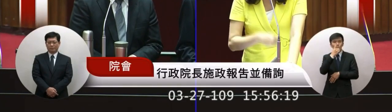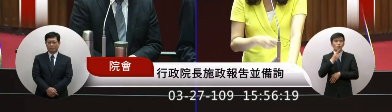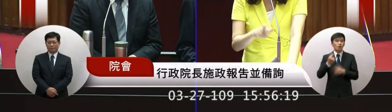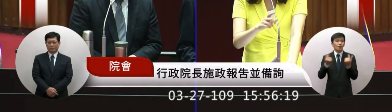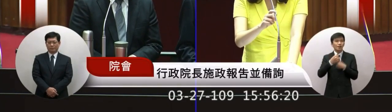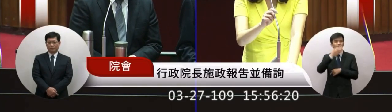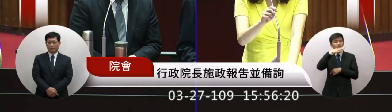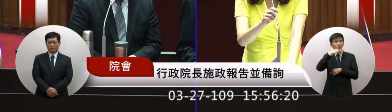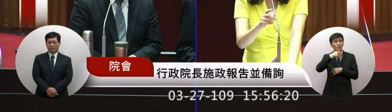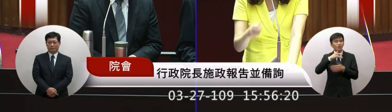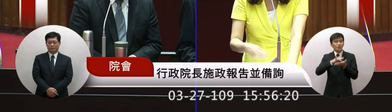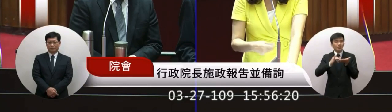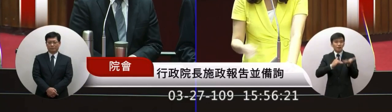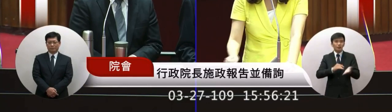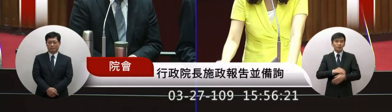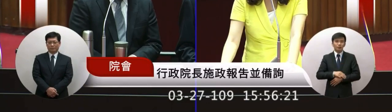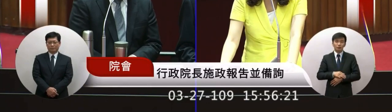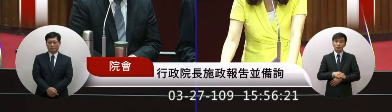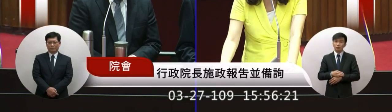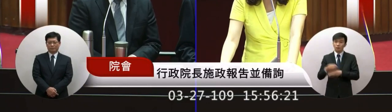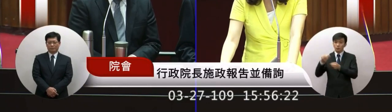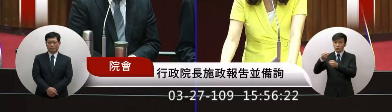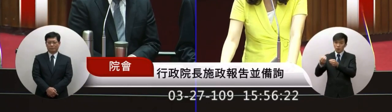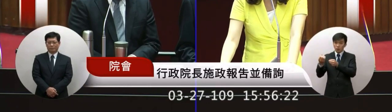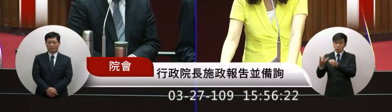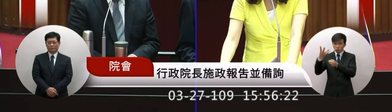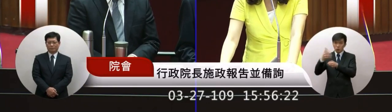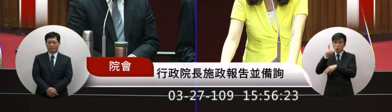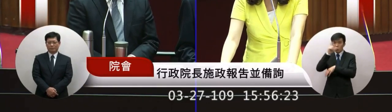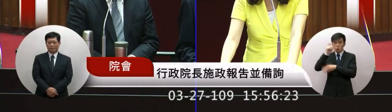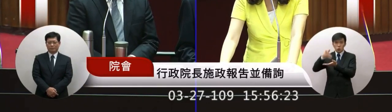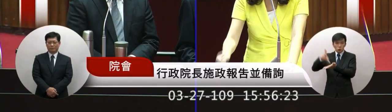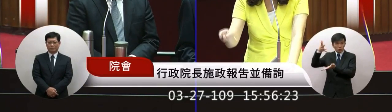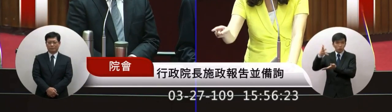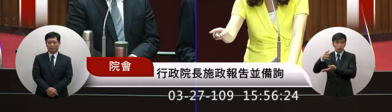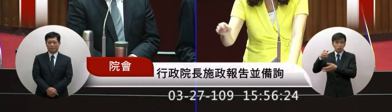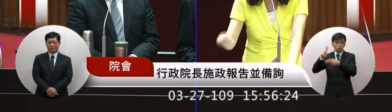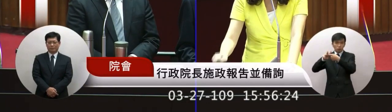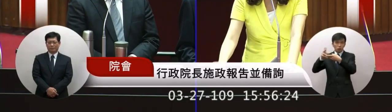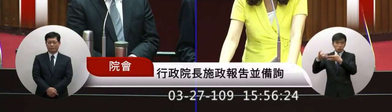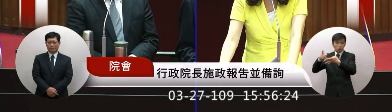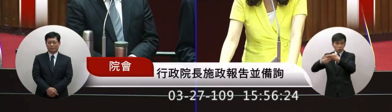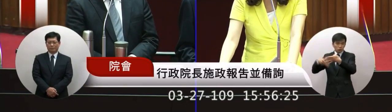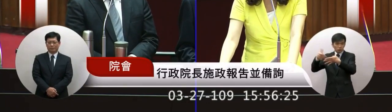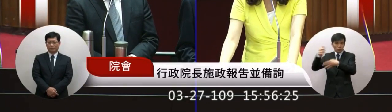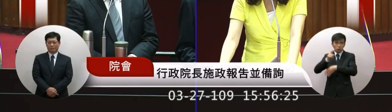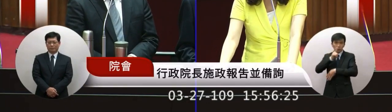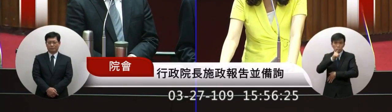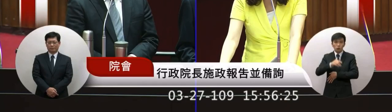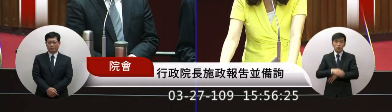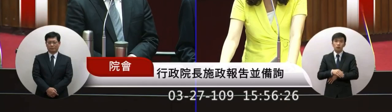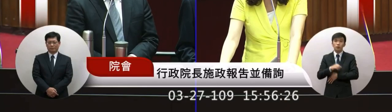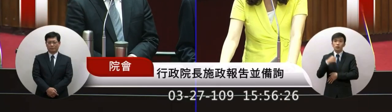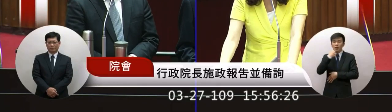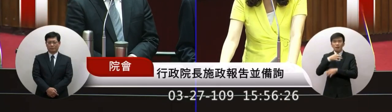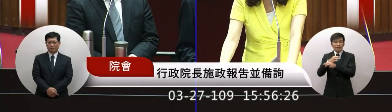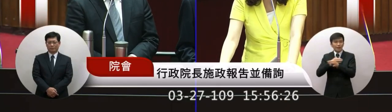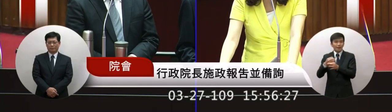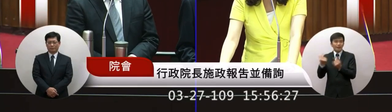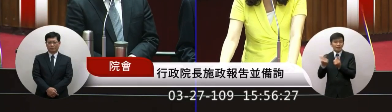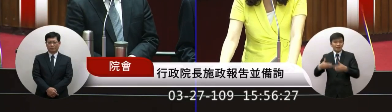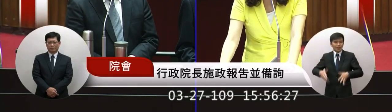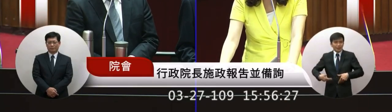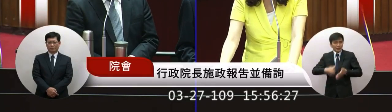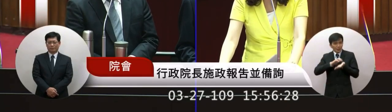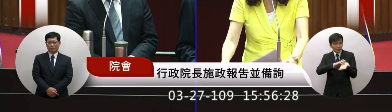的。 Again， 金华酒店董事长讲的，台湾的经济已经要推进去加护病房插管了，可